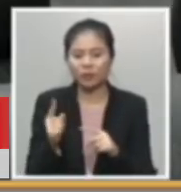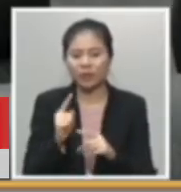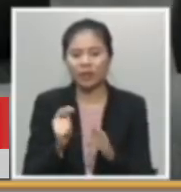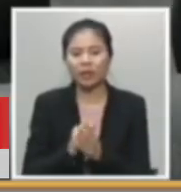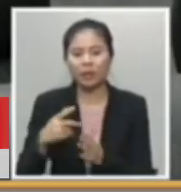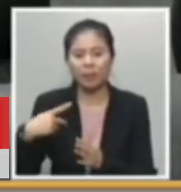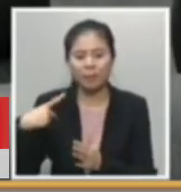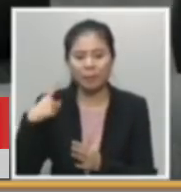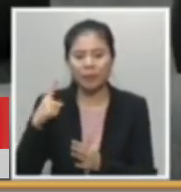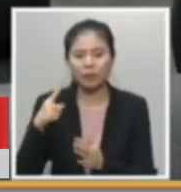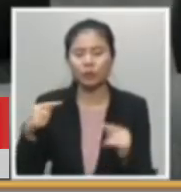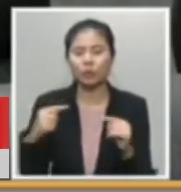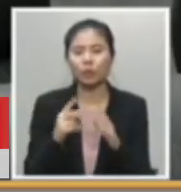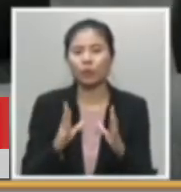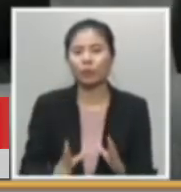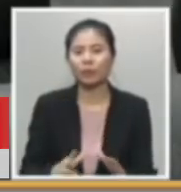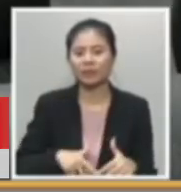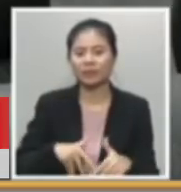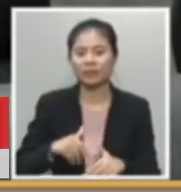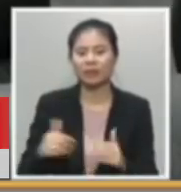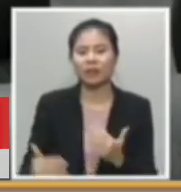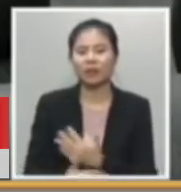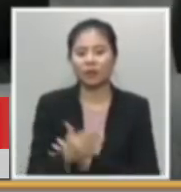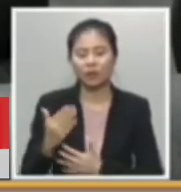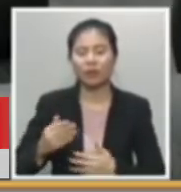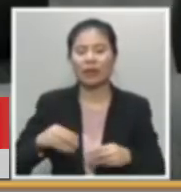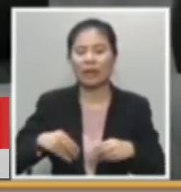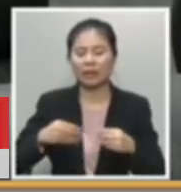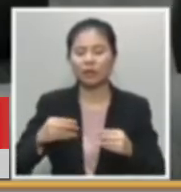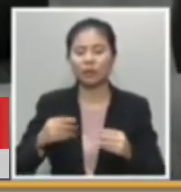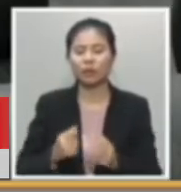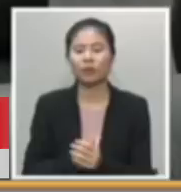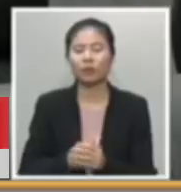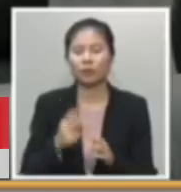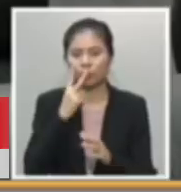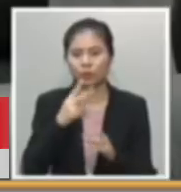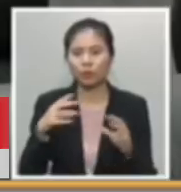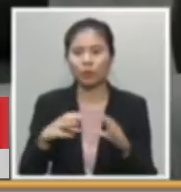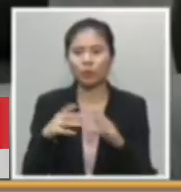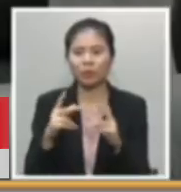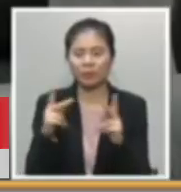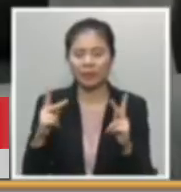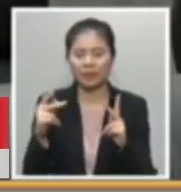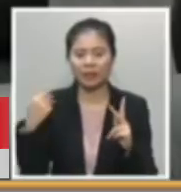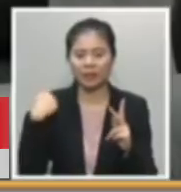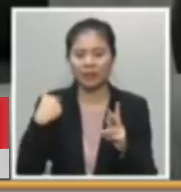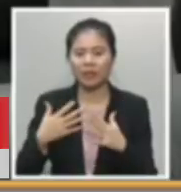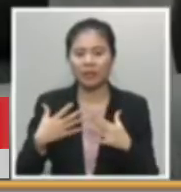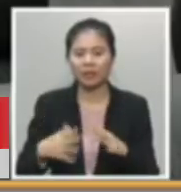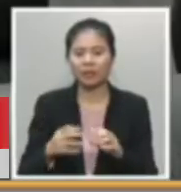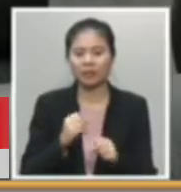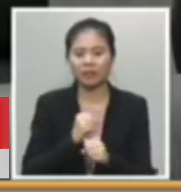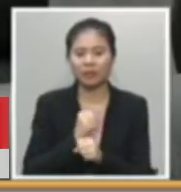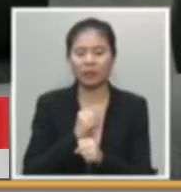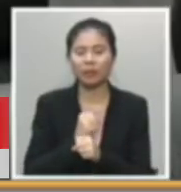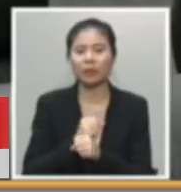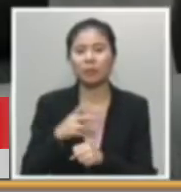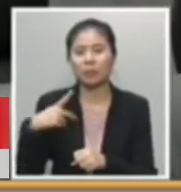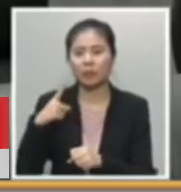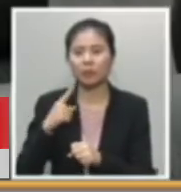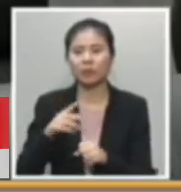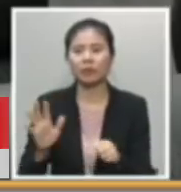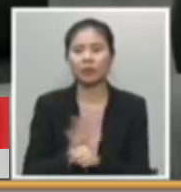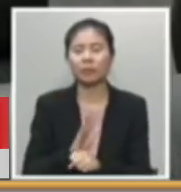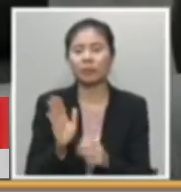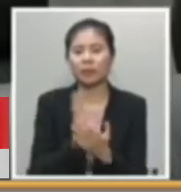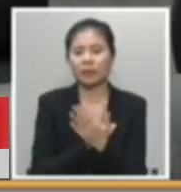ประโยชน์สูงสุดเนี่ยอาจจะเป็นโอกาสครับที่เราจะไปดูในชั้นกรรมธิการแล้วก็ทำให้เกิดประโยชน์สุดๆกับประเทศชาติ